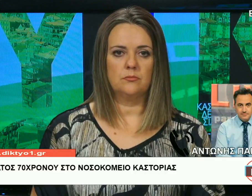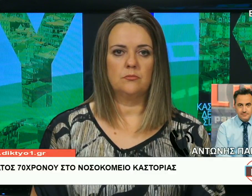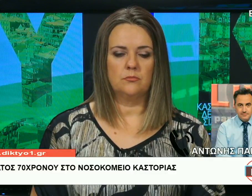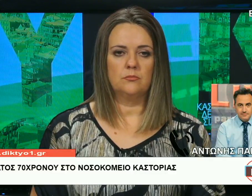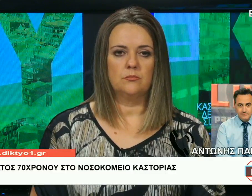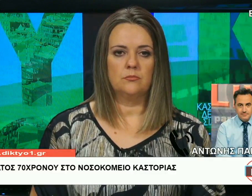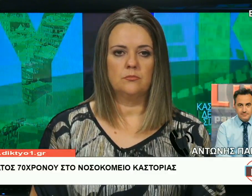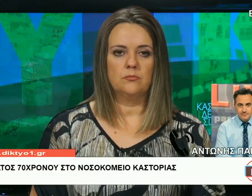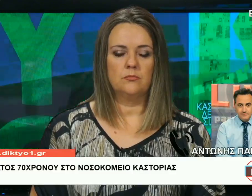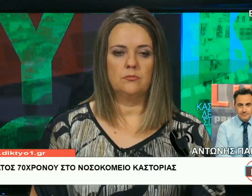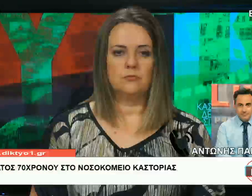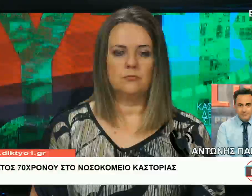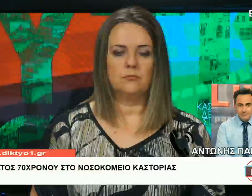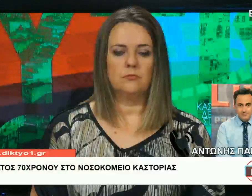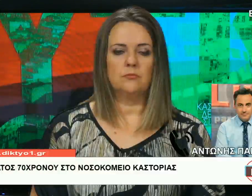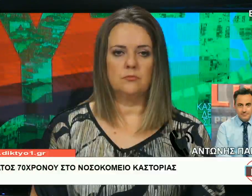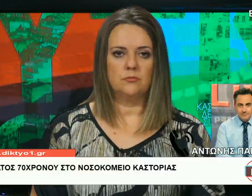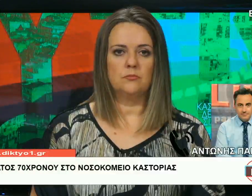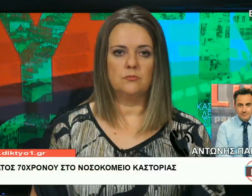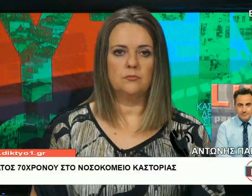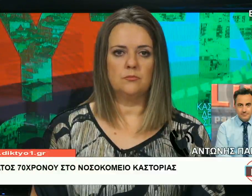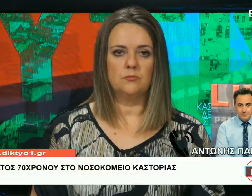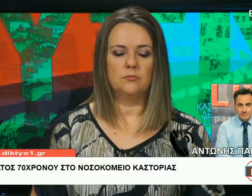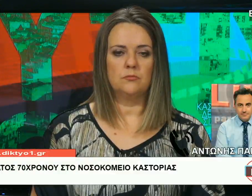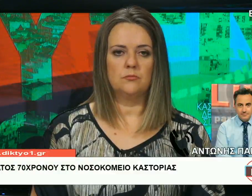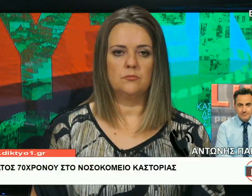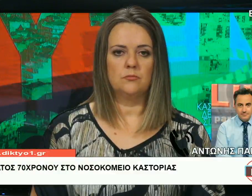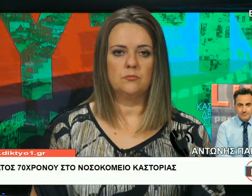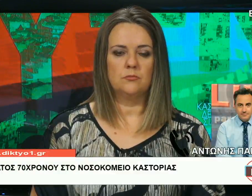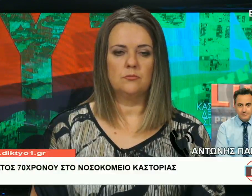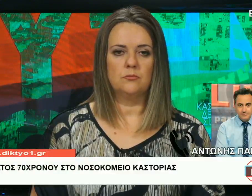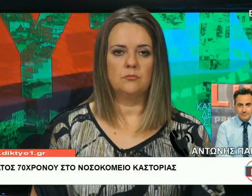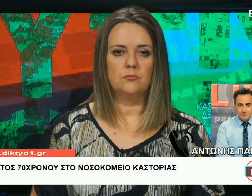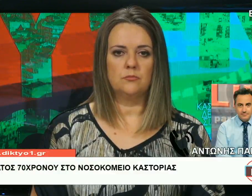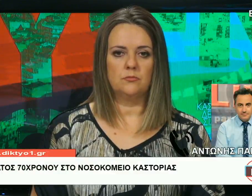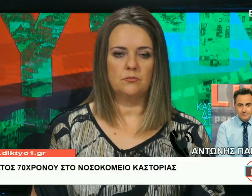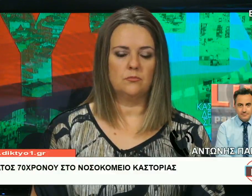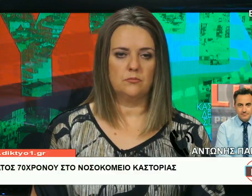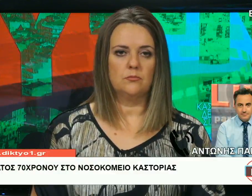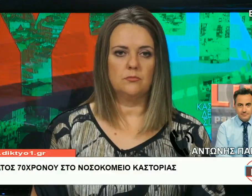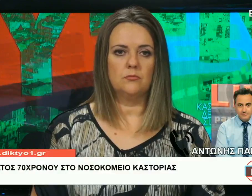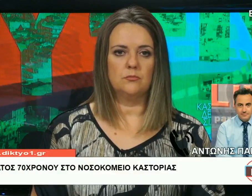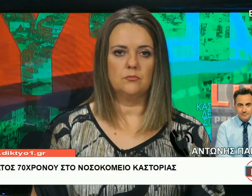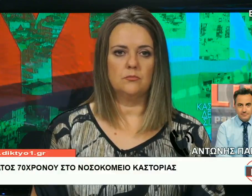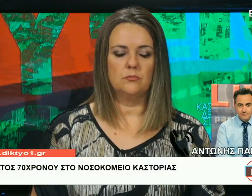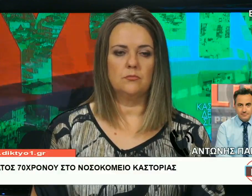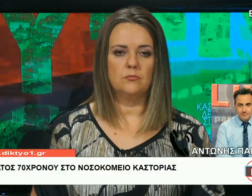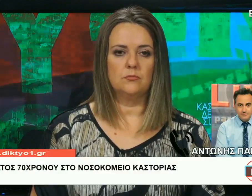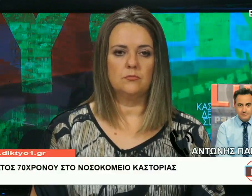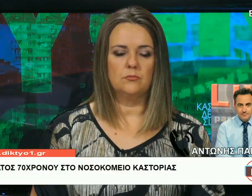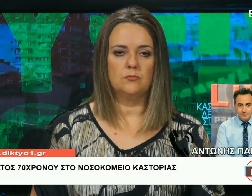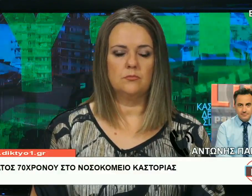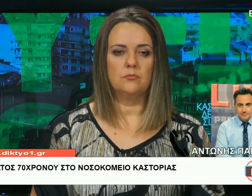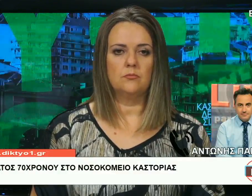θα έλεγα, από το θάνατο του 70χρονου, με πολλά προβλήματα όμως, υπήρχαν δηλαδή στο ιστορικό